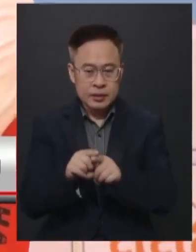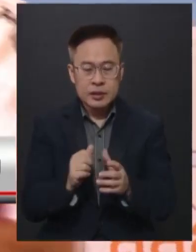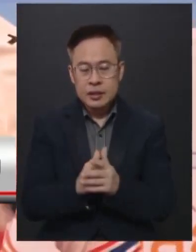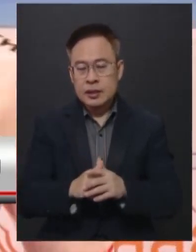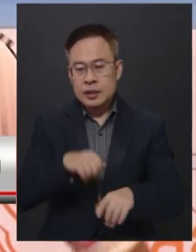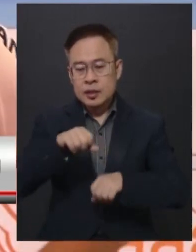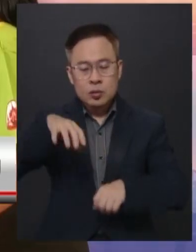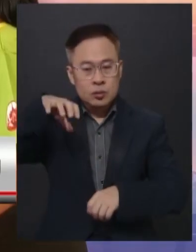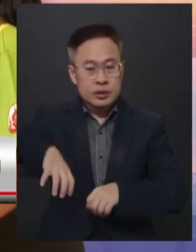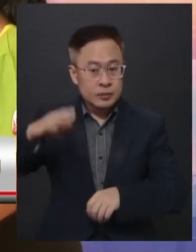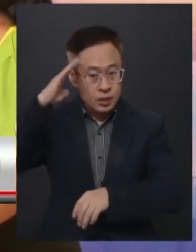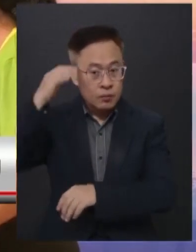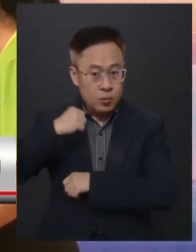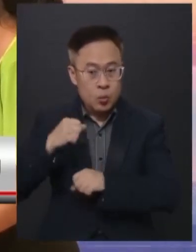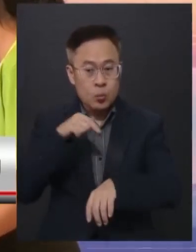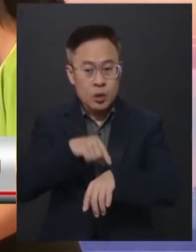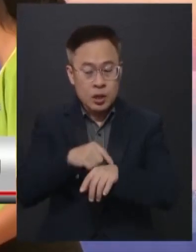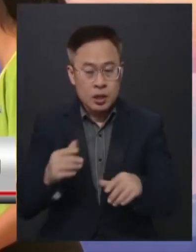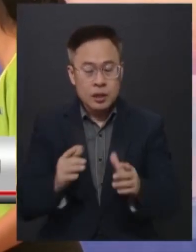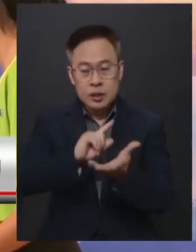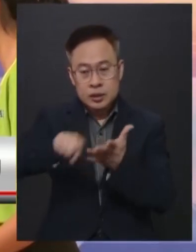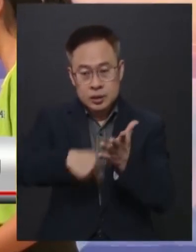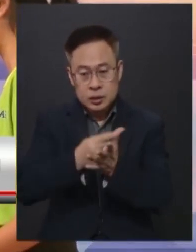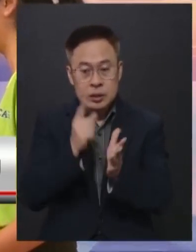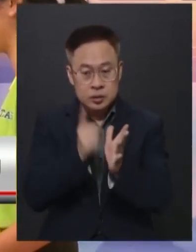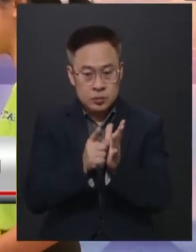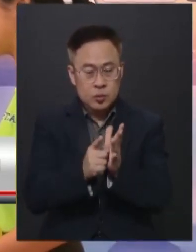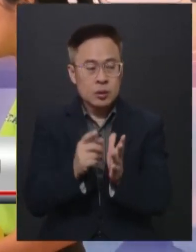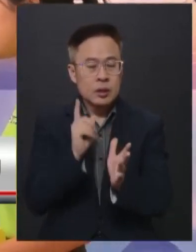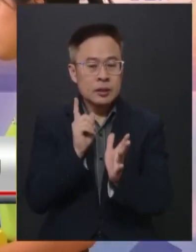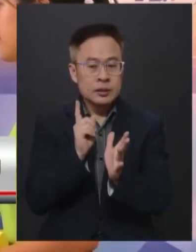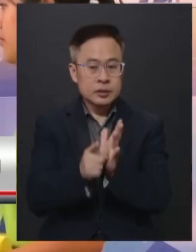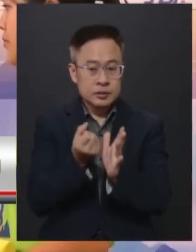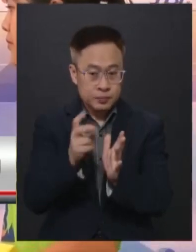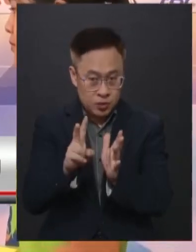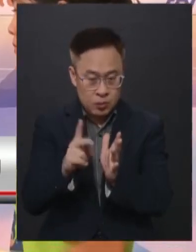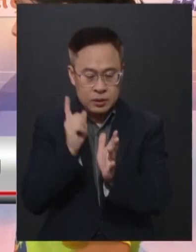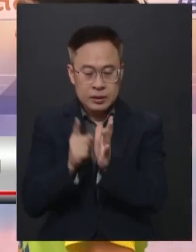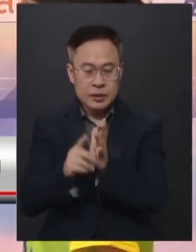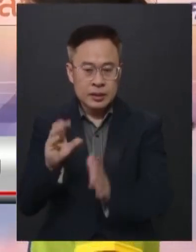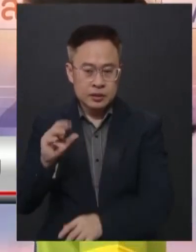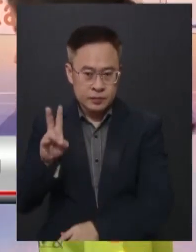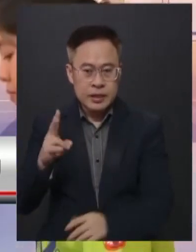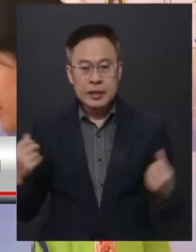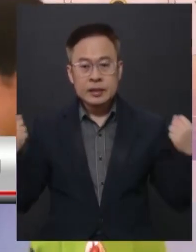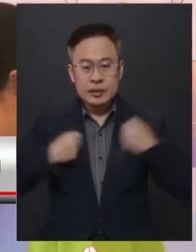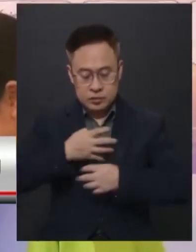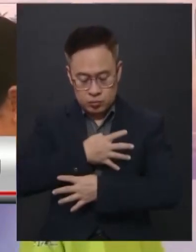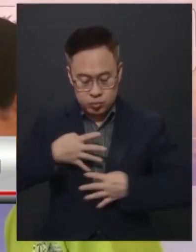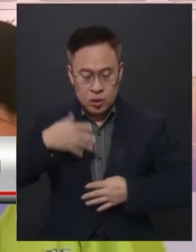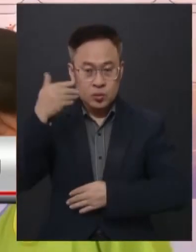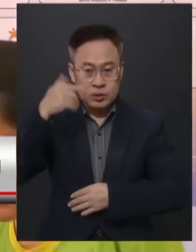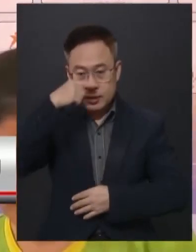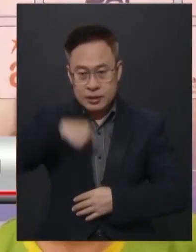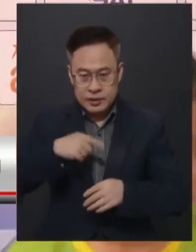านกองทัพ บกทำเวลาไปได้1ชั่วโมง12นาที57วินาทีพร้อมกับครองเสื้อแชมป์ประเทศไทยไปครองค่ะ